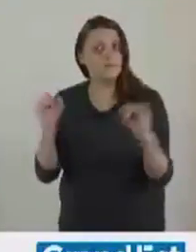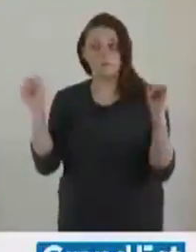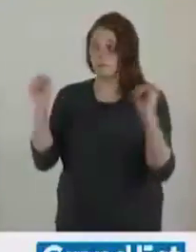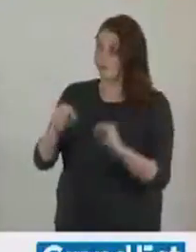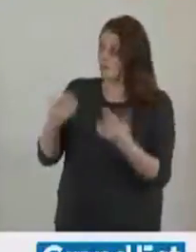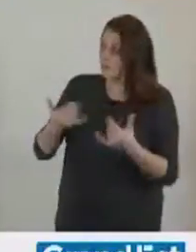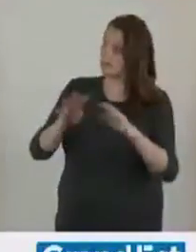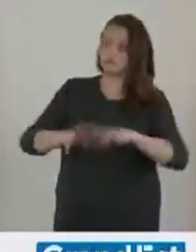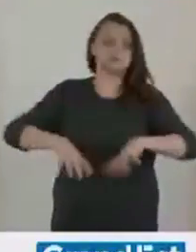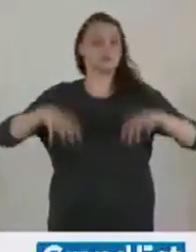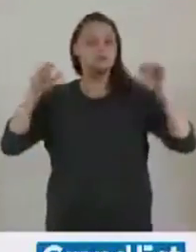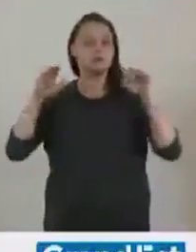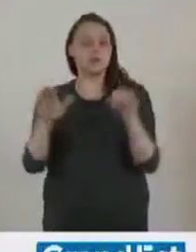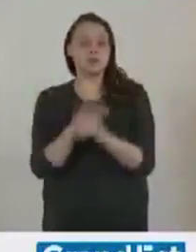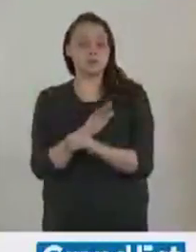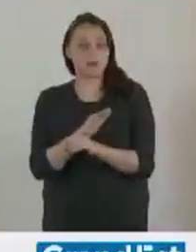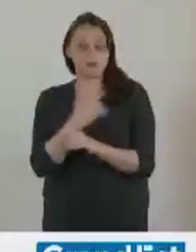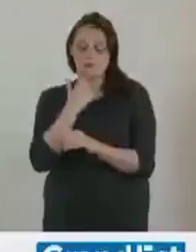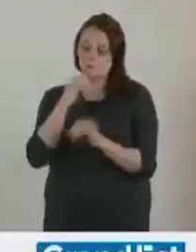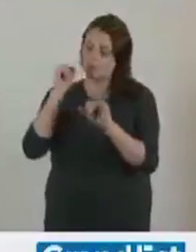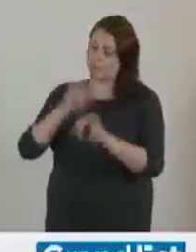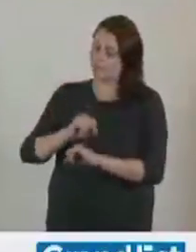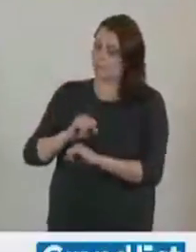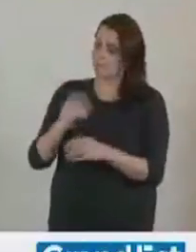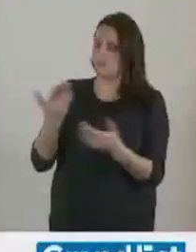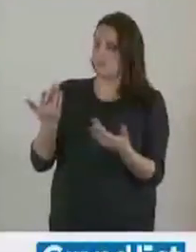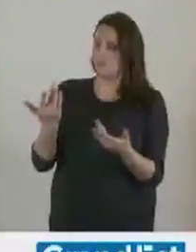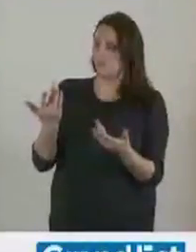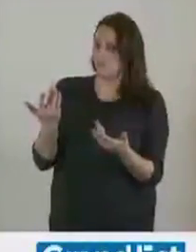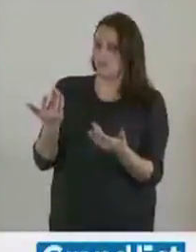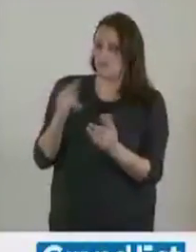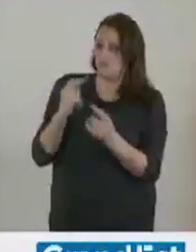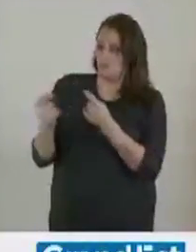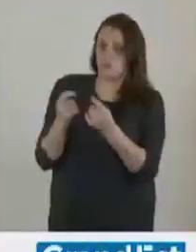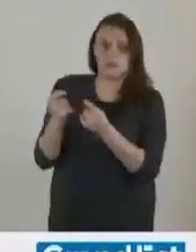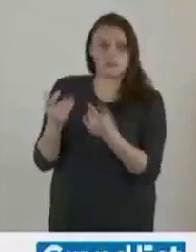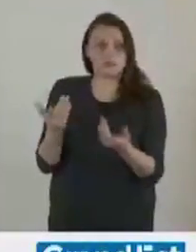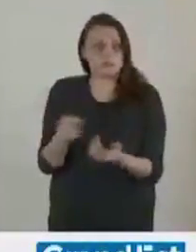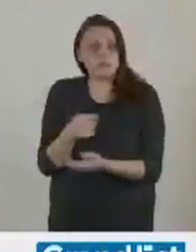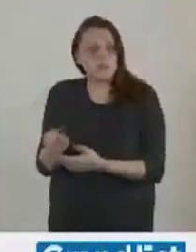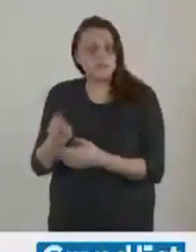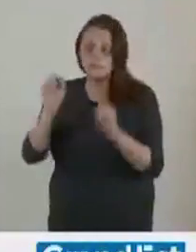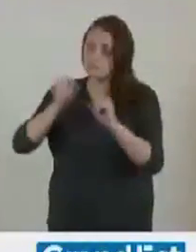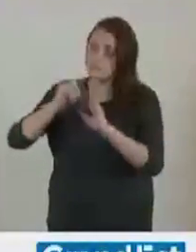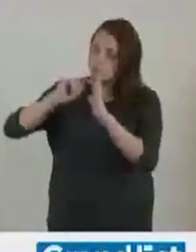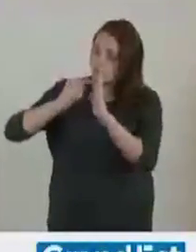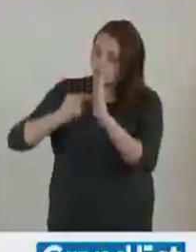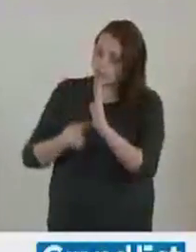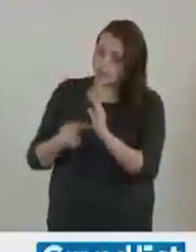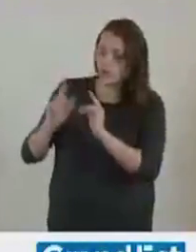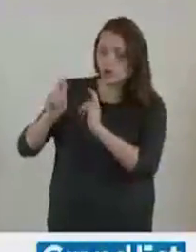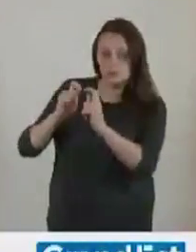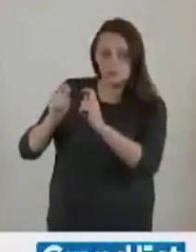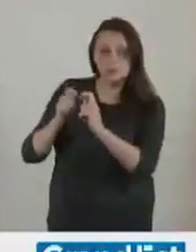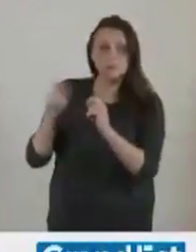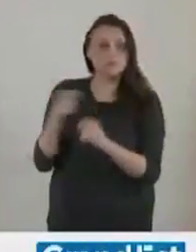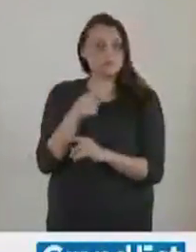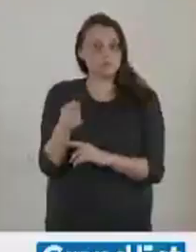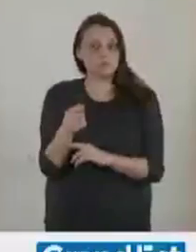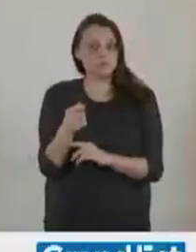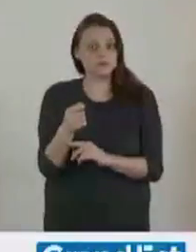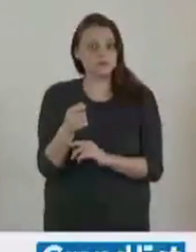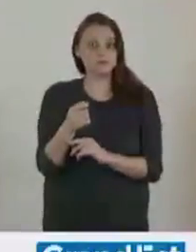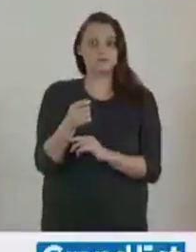séance plénière, on peut être bien là aussi point par point en réponse. Nous pouvons le faire, mais nous avons